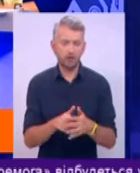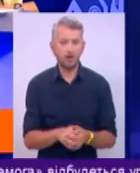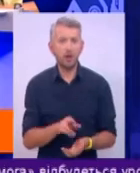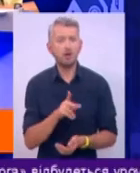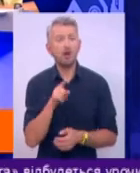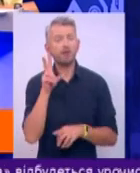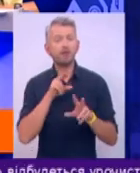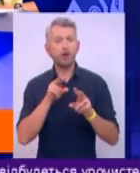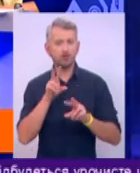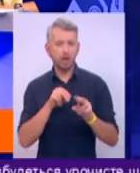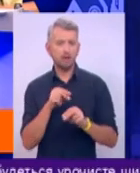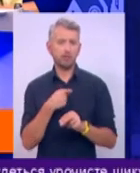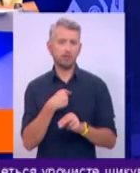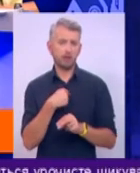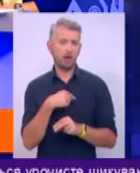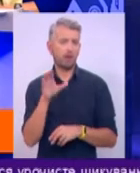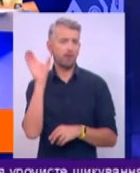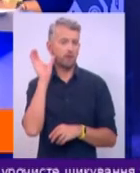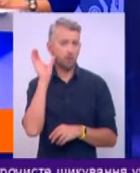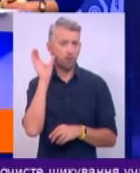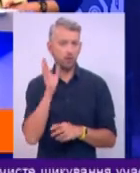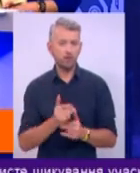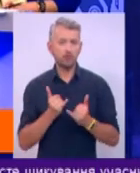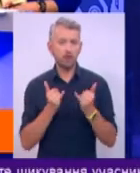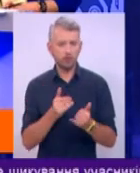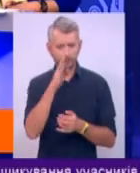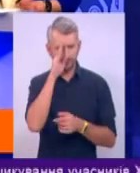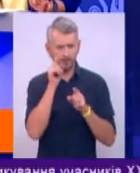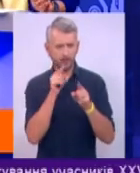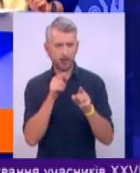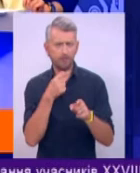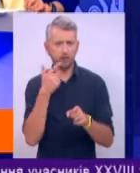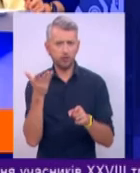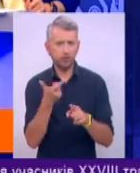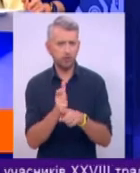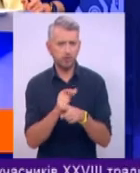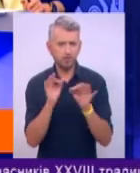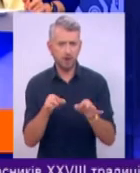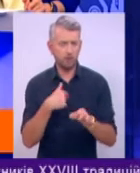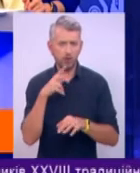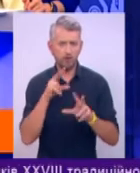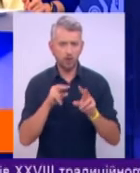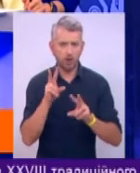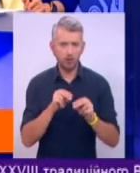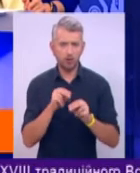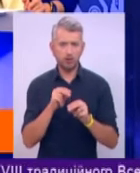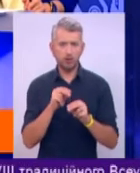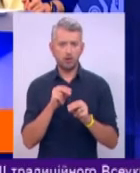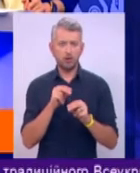ви вважаєте, я вислухав, от шановний товариш виступав, дуже правильно, я вважаю,